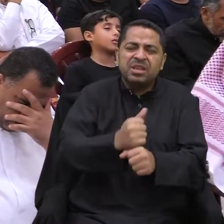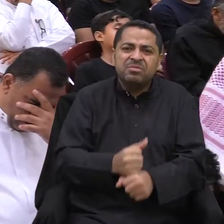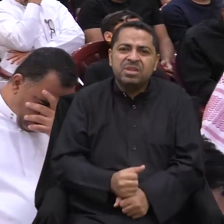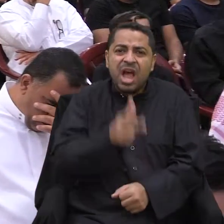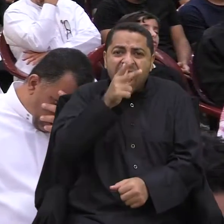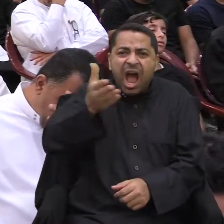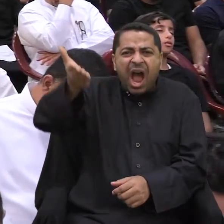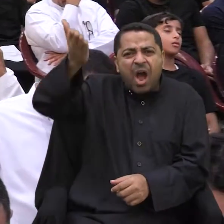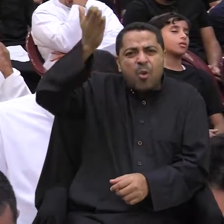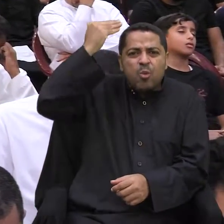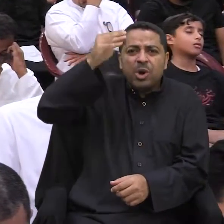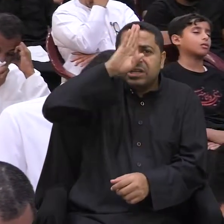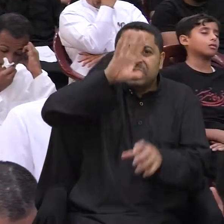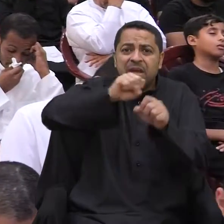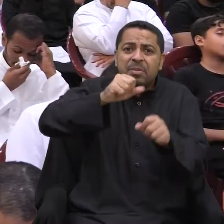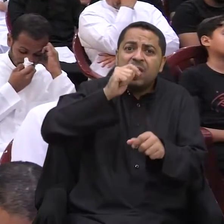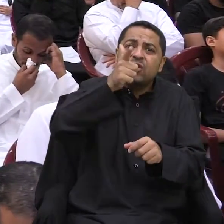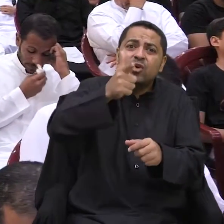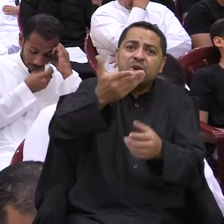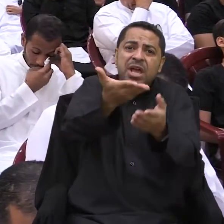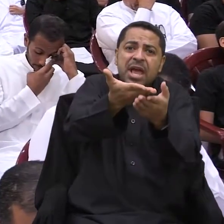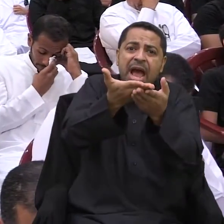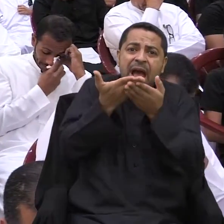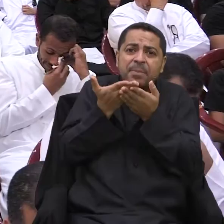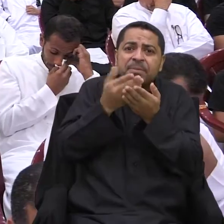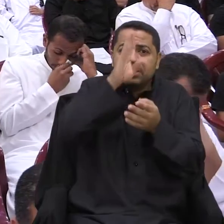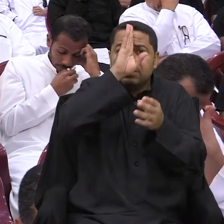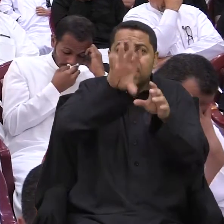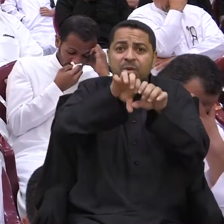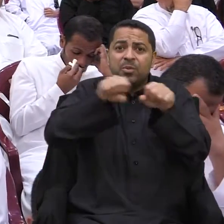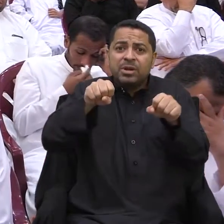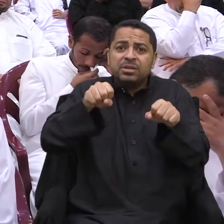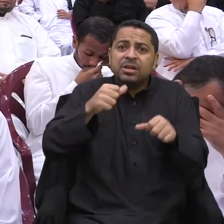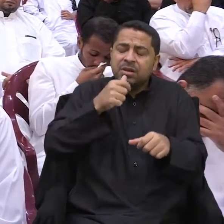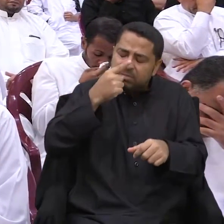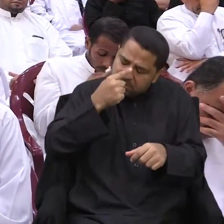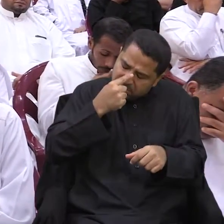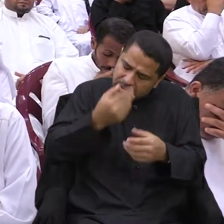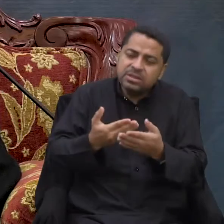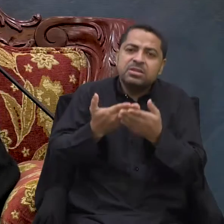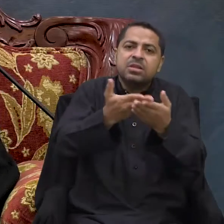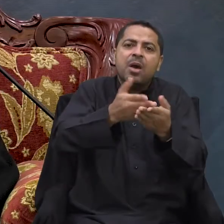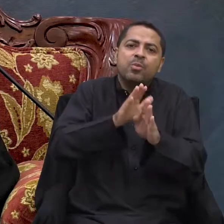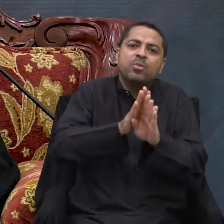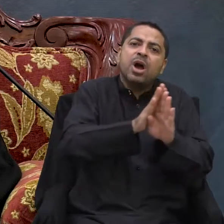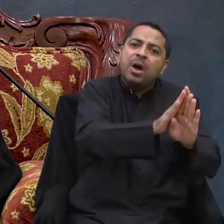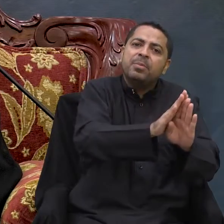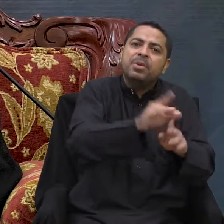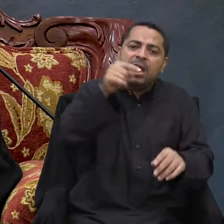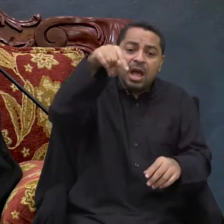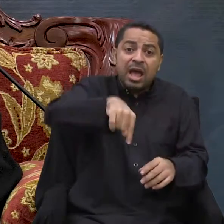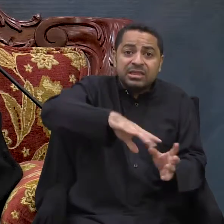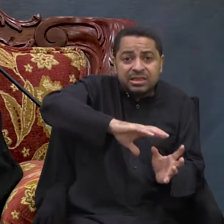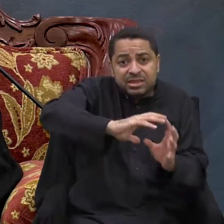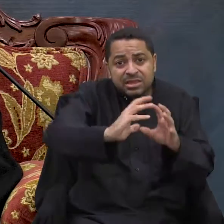أحين استصرختمونا والهين فأصرخناكم موجفين، سللتم